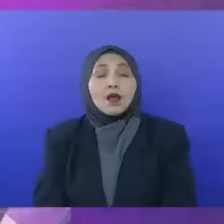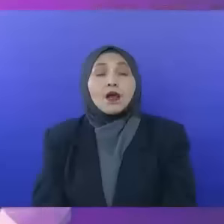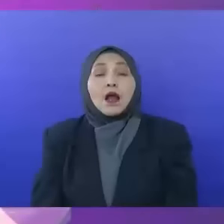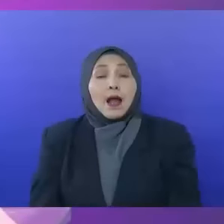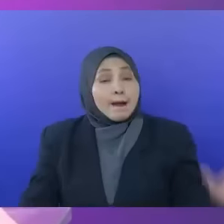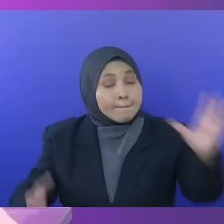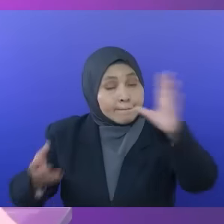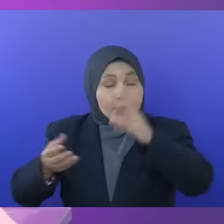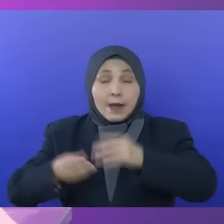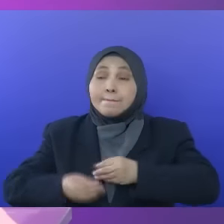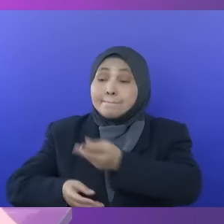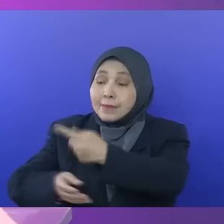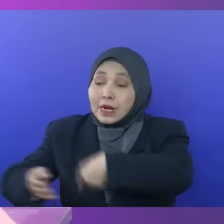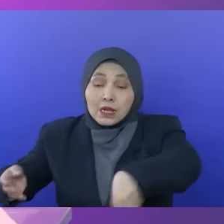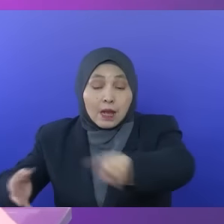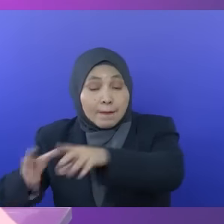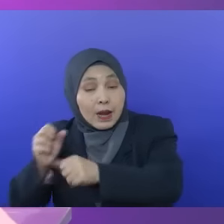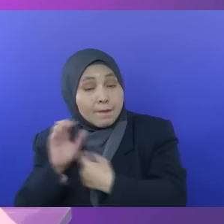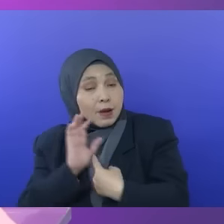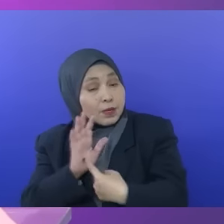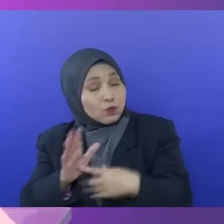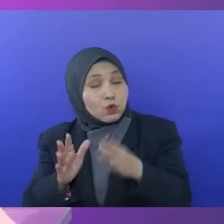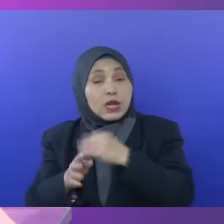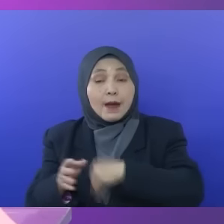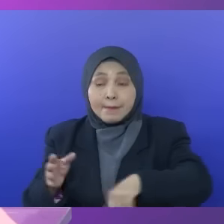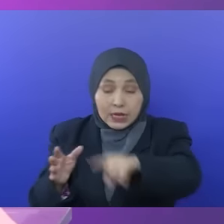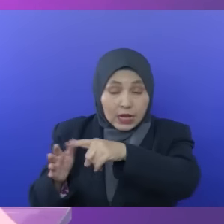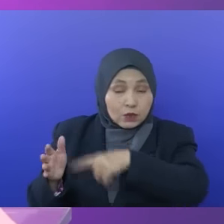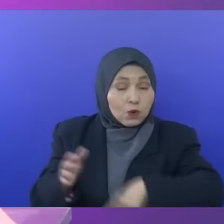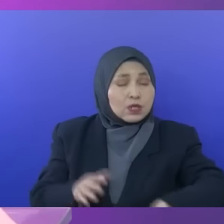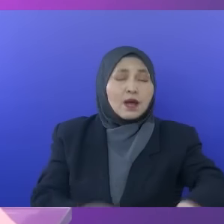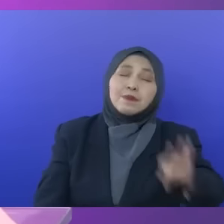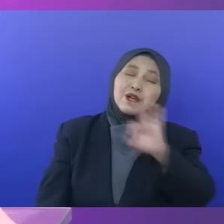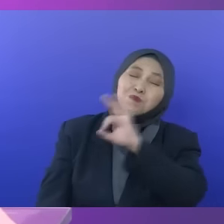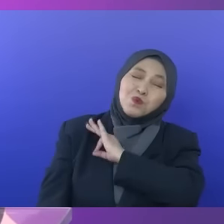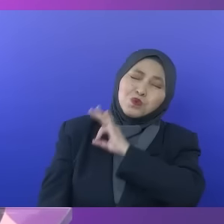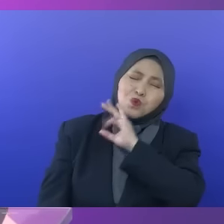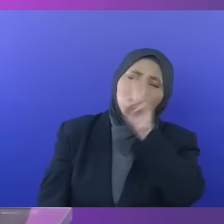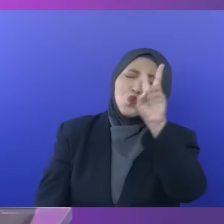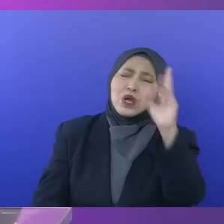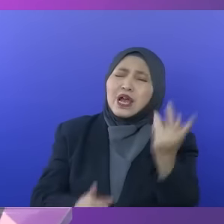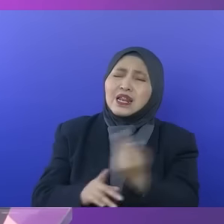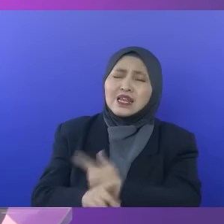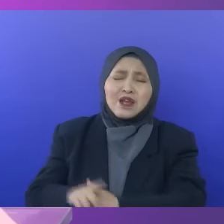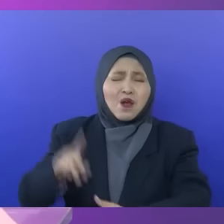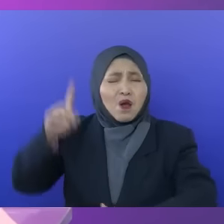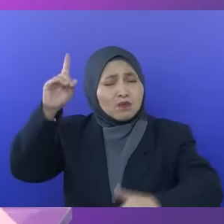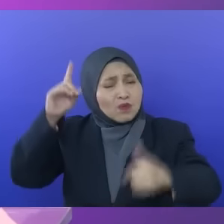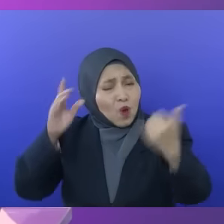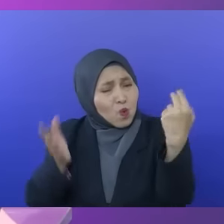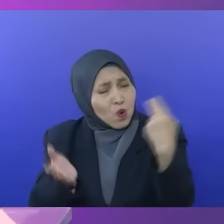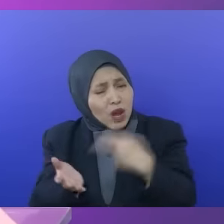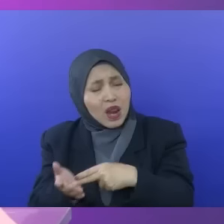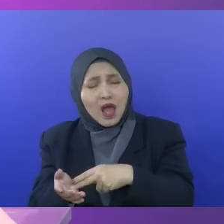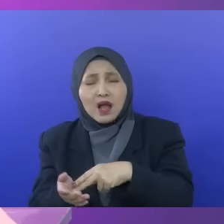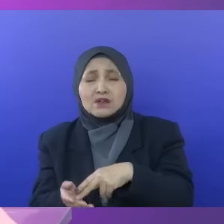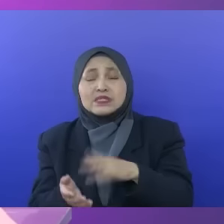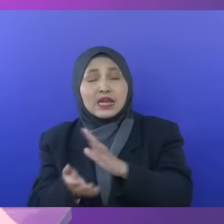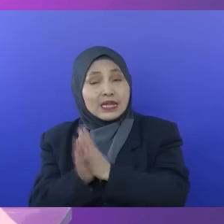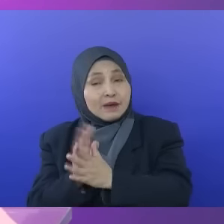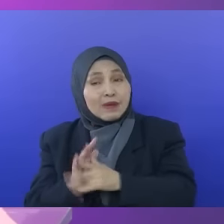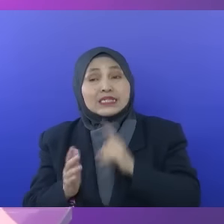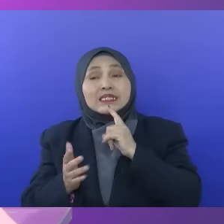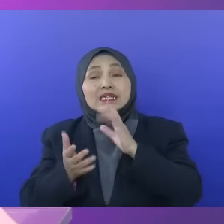yang mendapat petunjuk dari Tuhannya Dan mereka itulah orang-orang yang beruntung dua kali Allah mengulang katanya sebagai satu